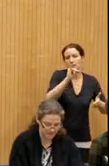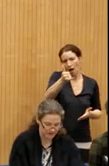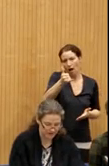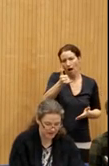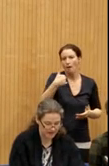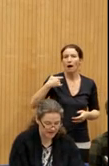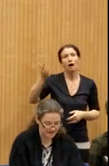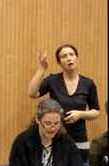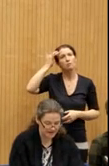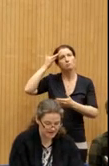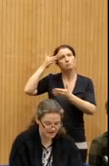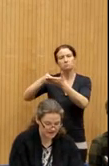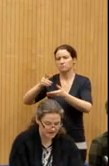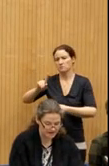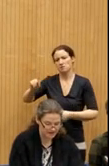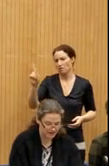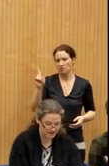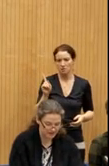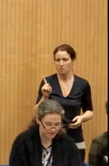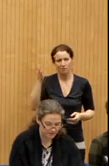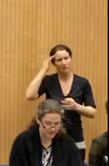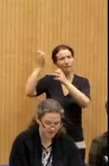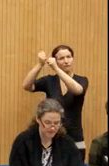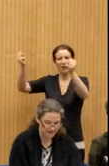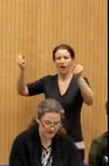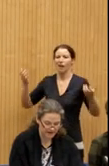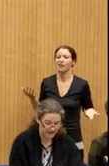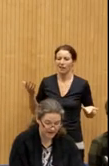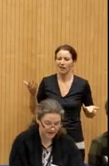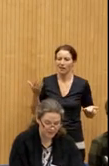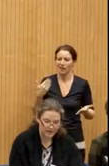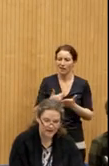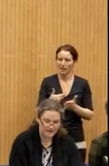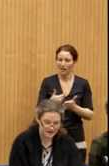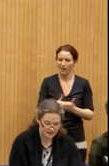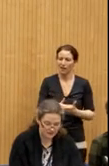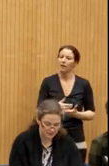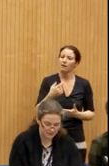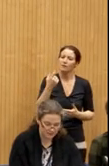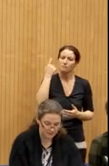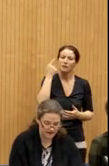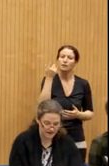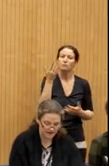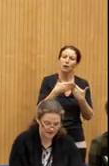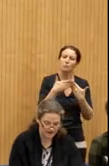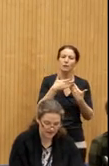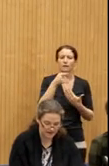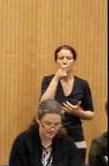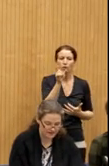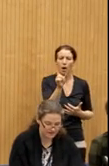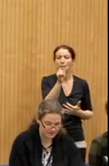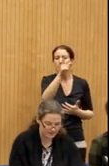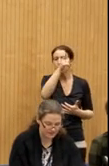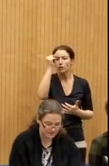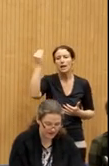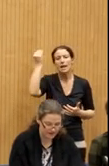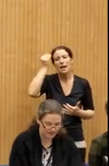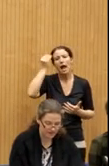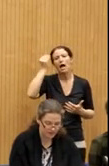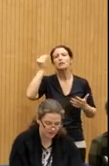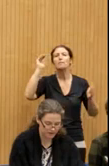frei. Daher halte ich den Begriff Menschen mit Lernbeeinträchtigung für geeigneter, weil dieser